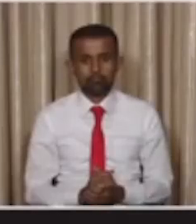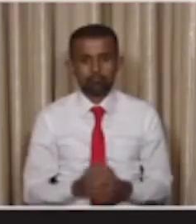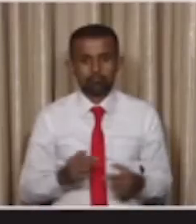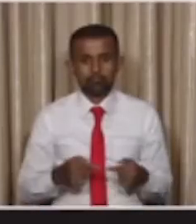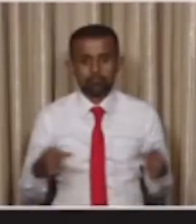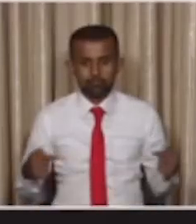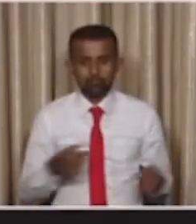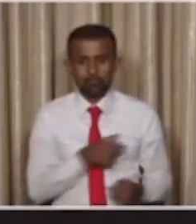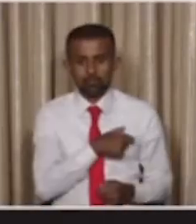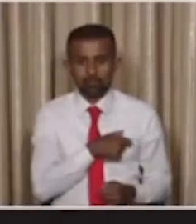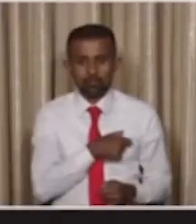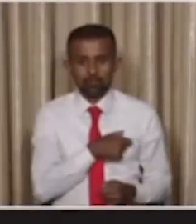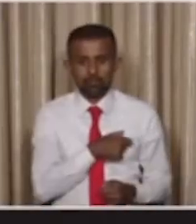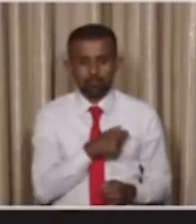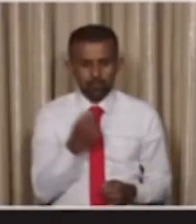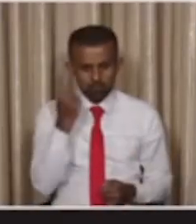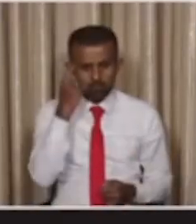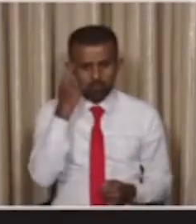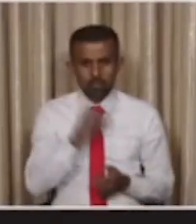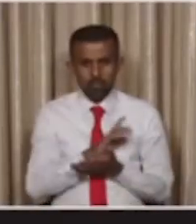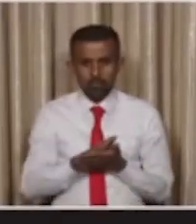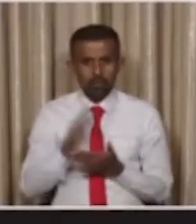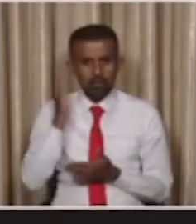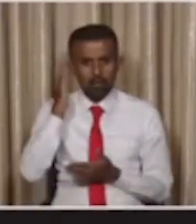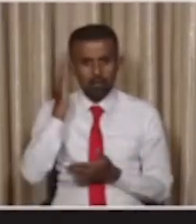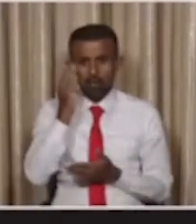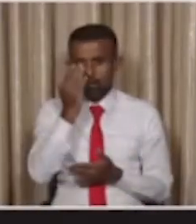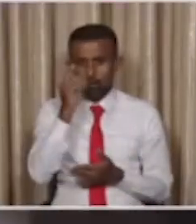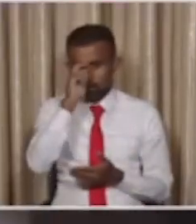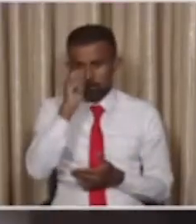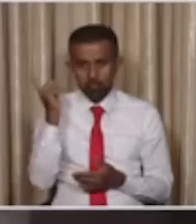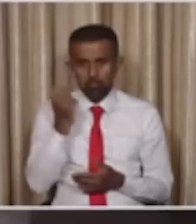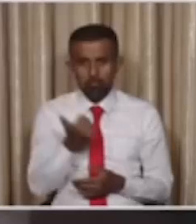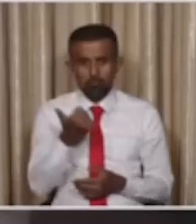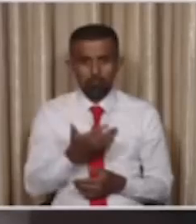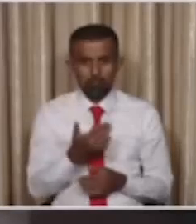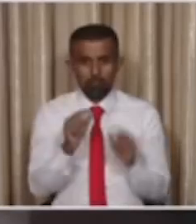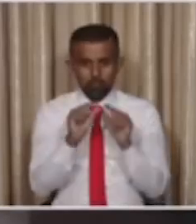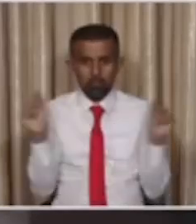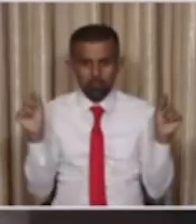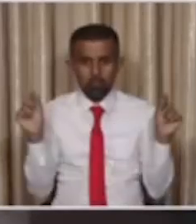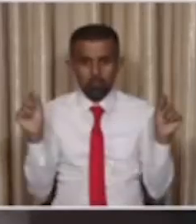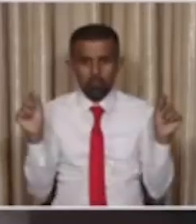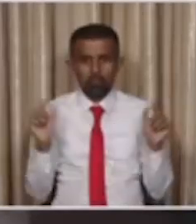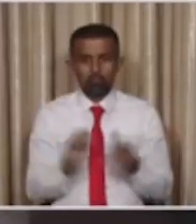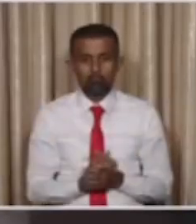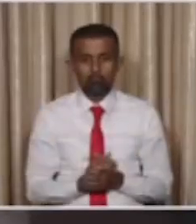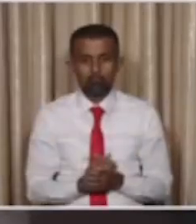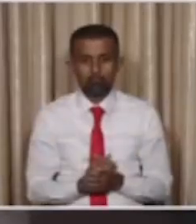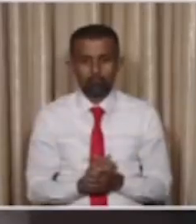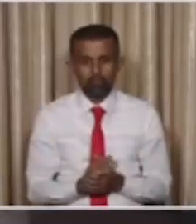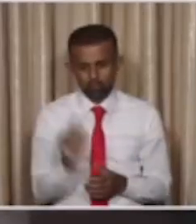නෑ මං හිතන්නේ අපේ චරිත හේරත් නැතිතුමා මතු කරන්නේ වැදගත් මාතෘකාවක්. මාතෘකාව වැදගත්, නමුත් විවාදයක් තියෙනවා.